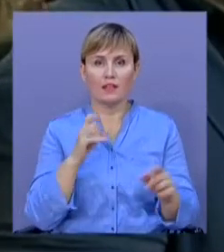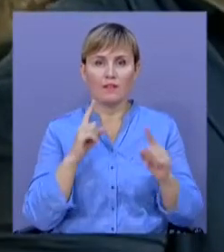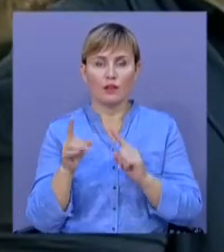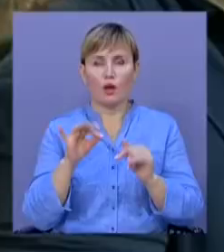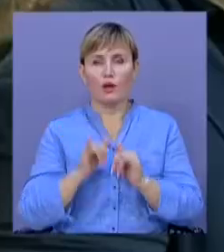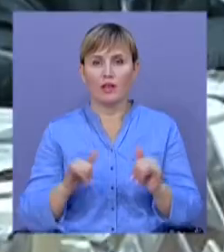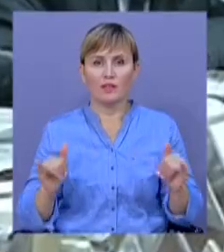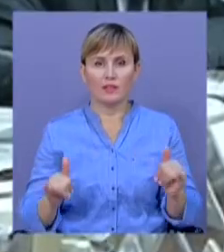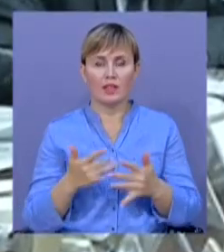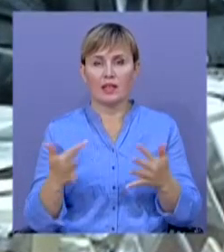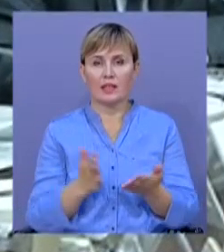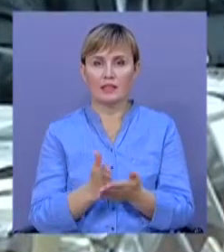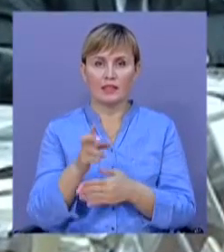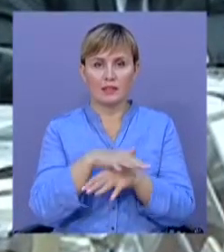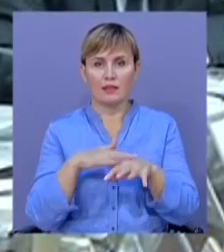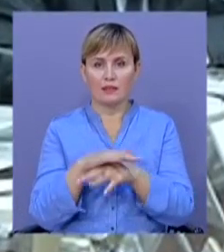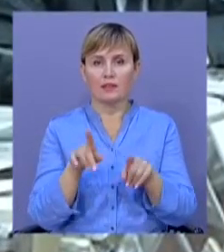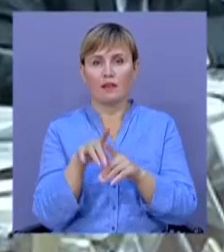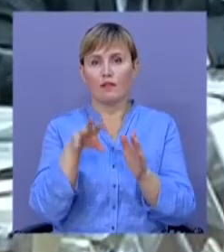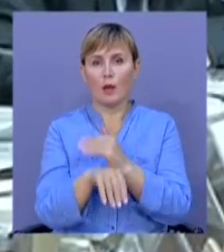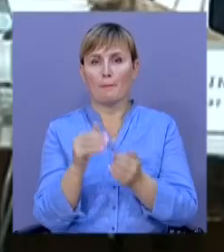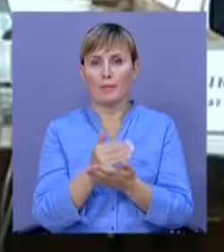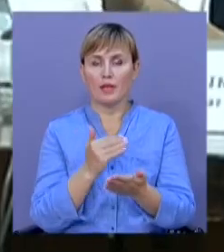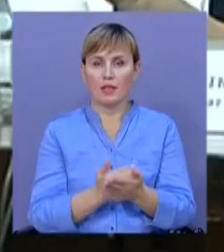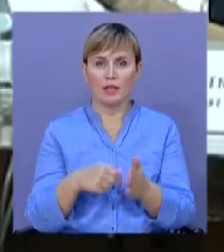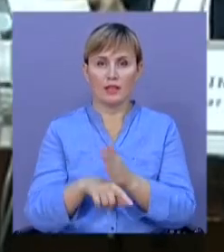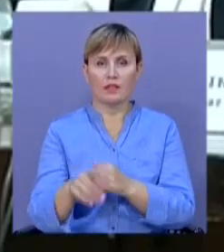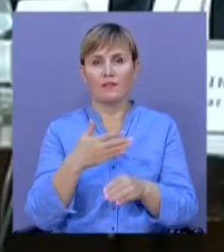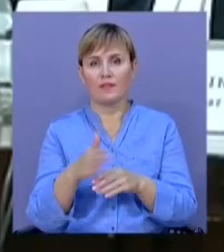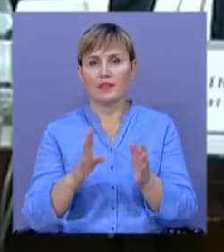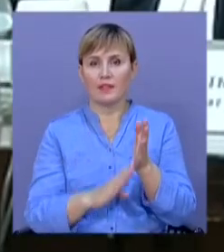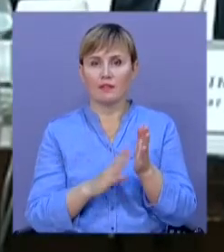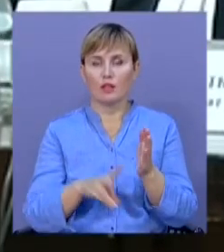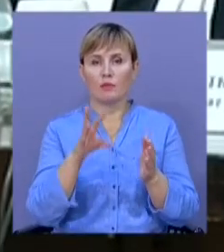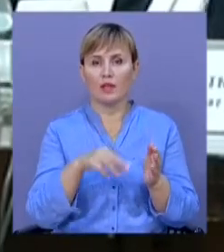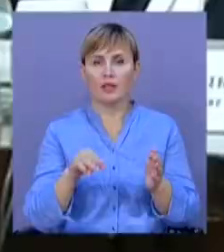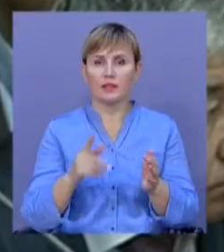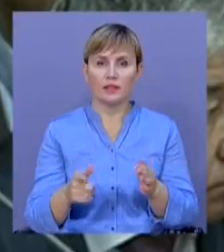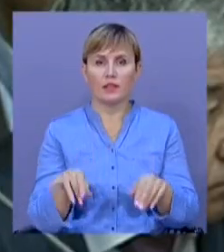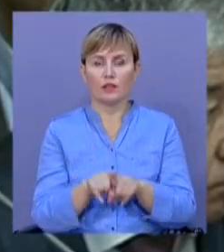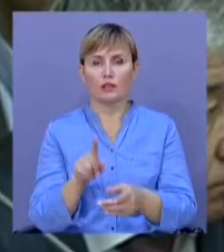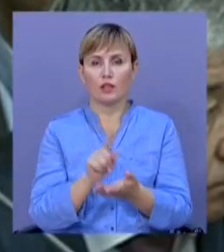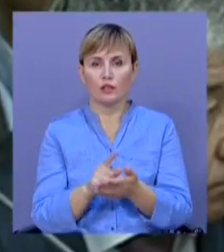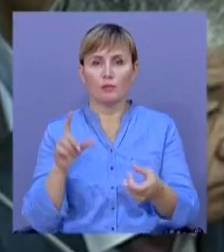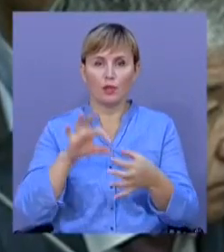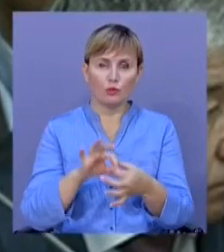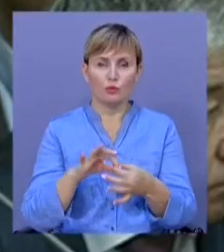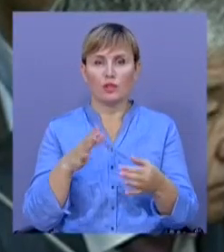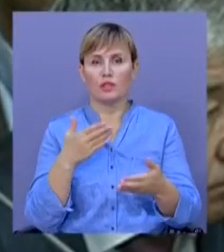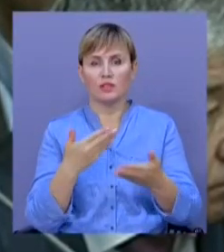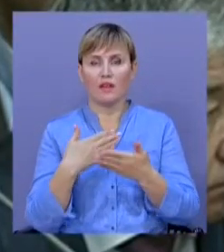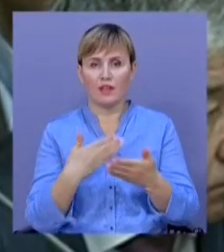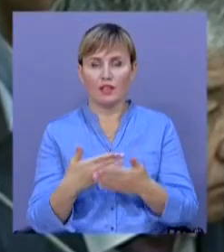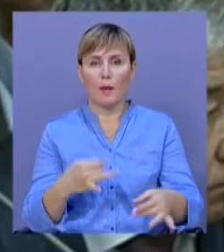о развитии аграрного сектора страны. Так, в рамках программы «Аул ЕЛБСГ» выделят 90 миллиардов тенге. Тут-то и должны подключиться советы